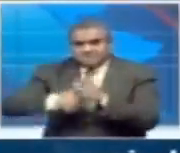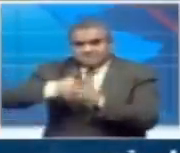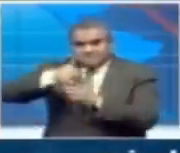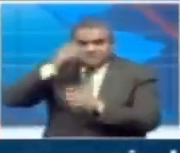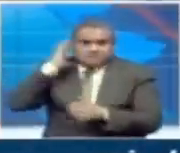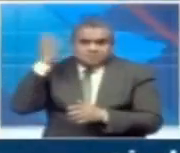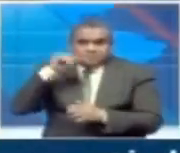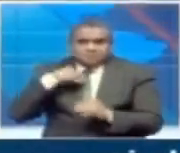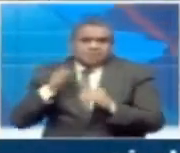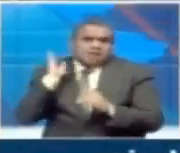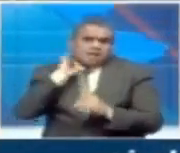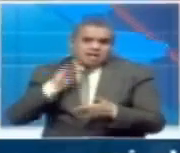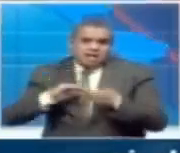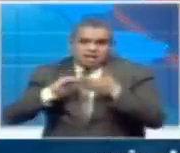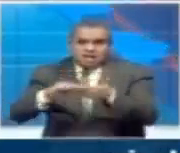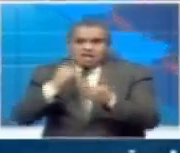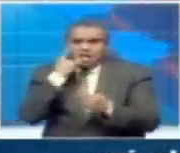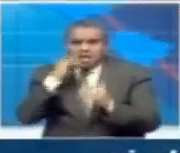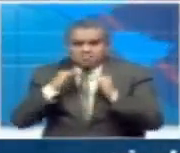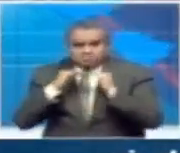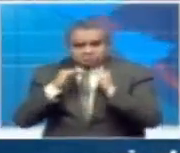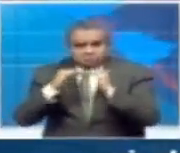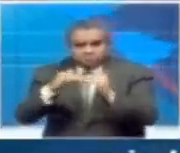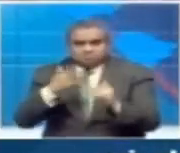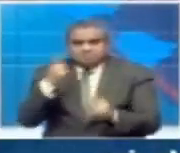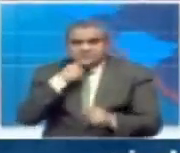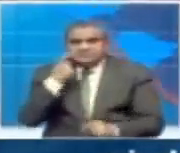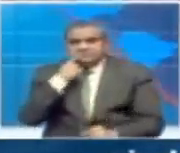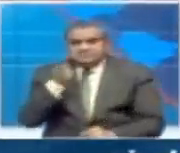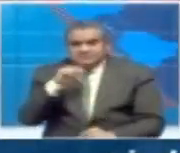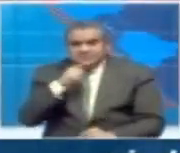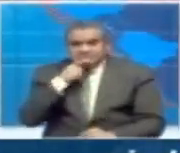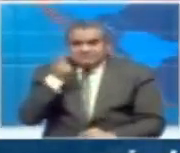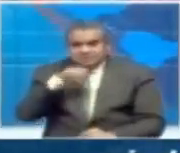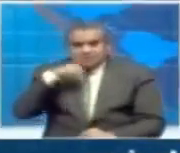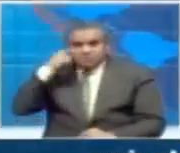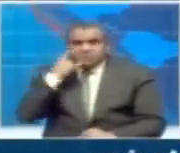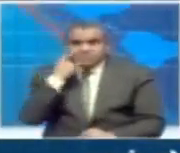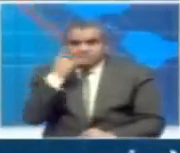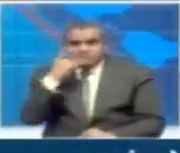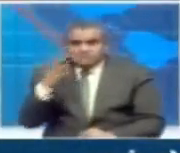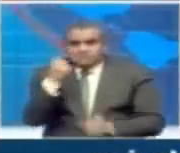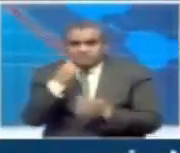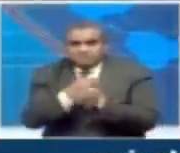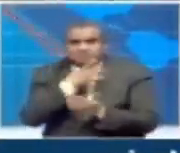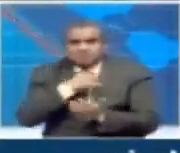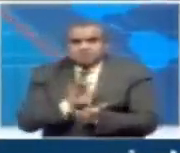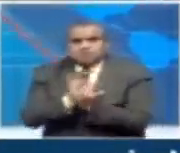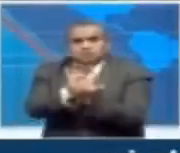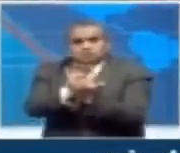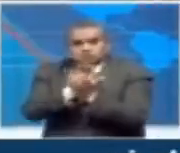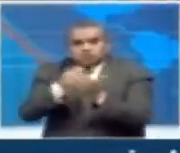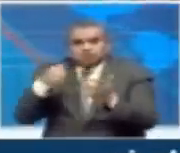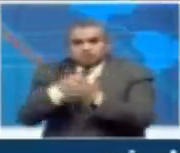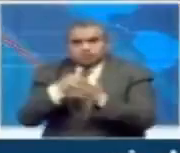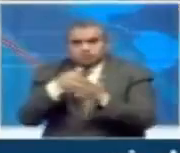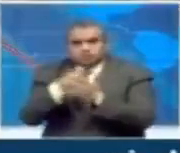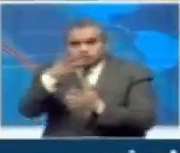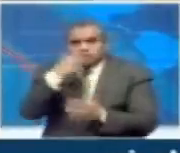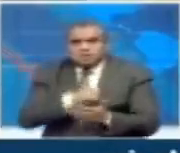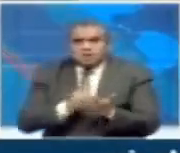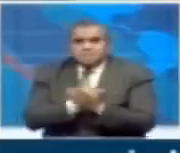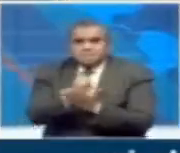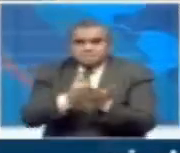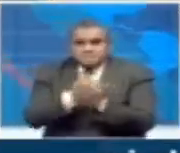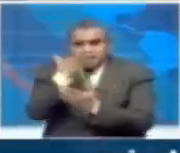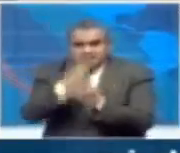من أمن واستقرار. وفي تقليد سنوي تحرص عليه الوزارة، قامت بتكريم المتفوقين دراسيا من